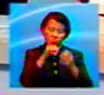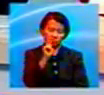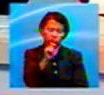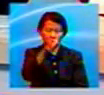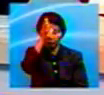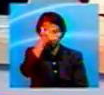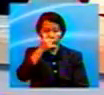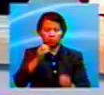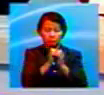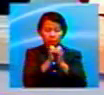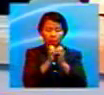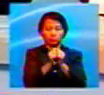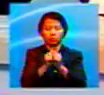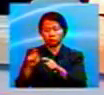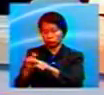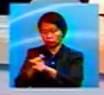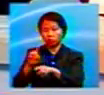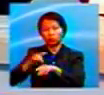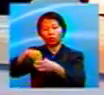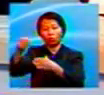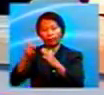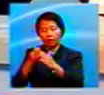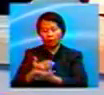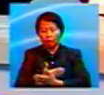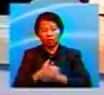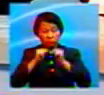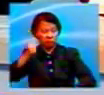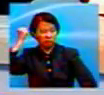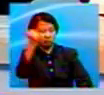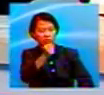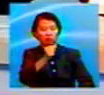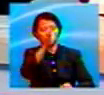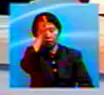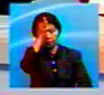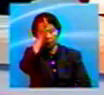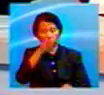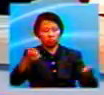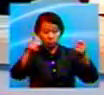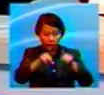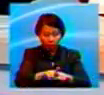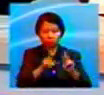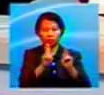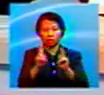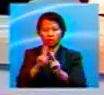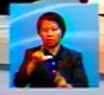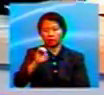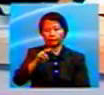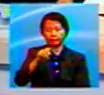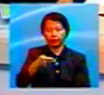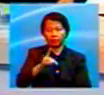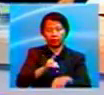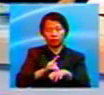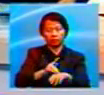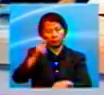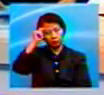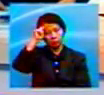ekoran pertikaman lidah bersama tunang di halaman rumah, seorang anak sanggup menikam orang tuanya. Insiden berlaku di Kampung Lembah Harapan seberang